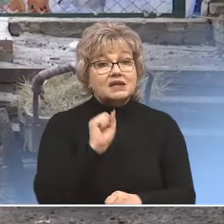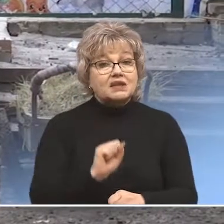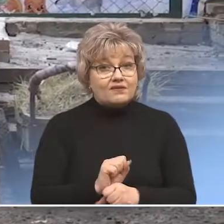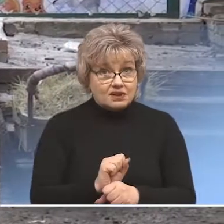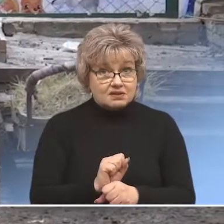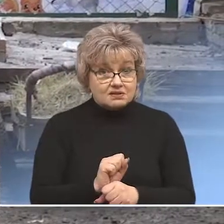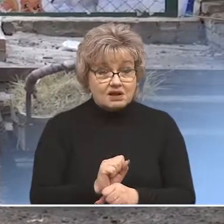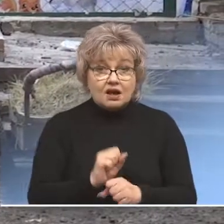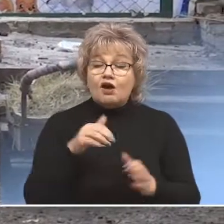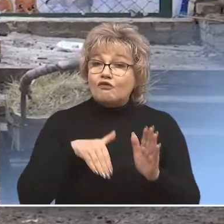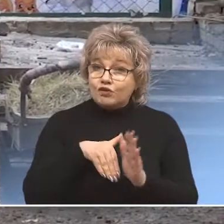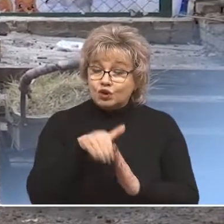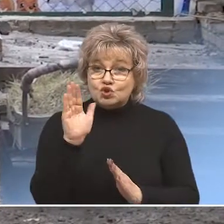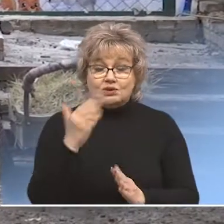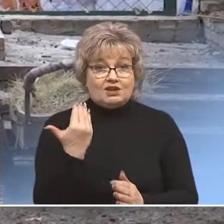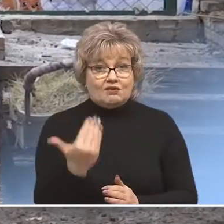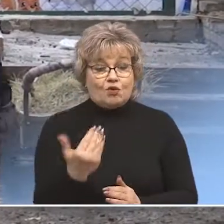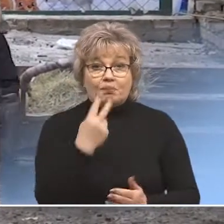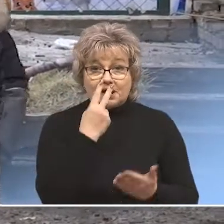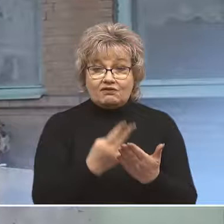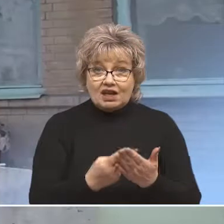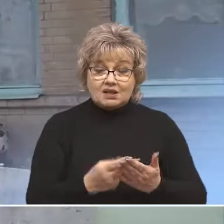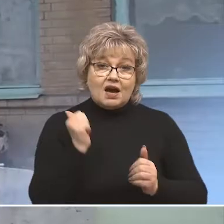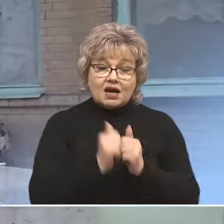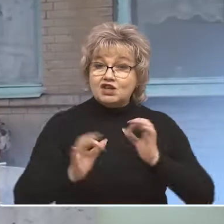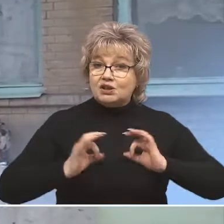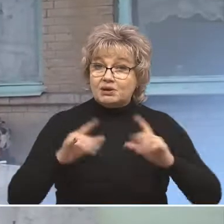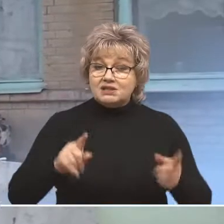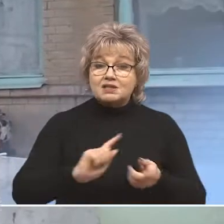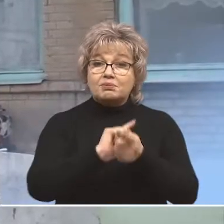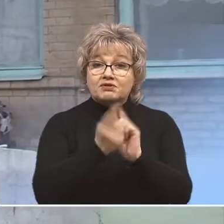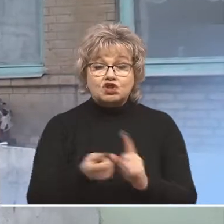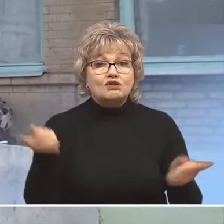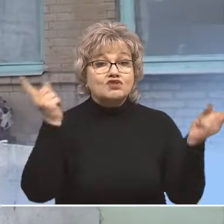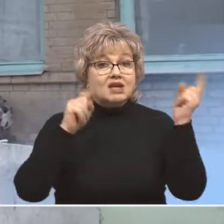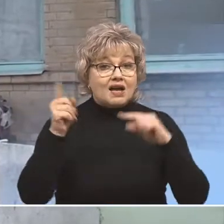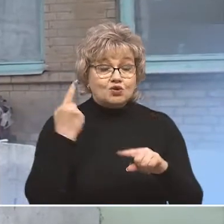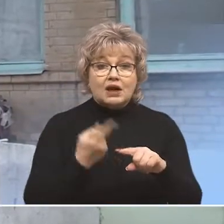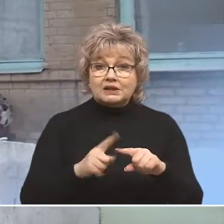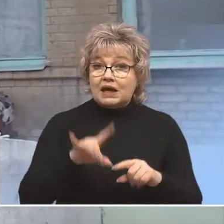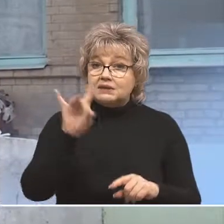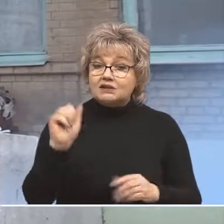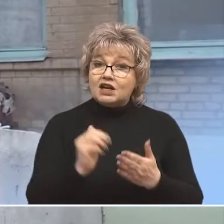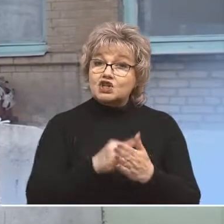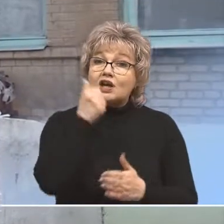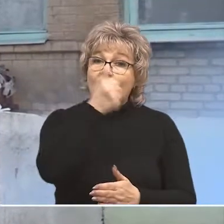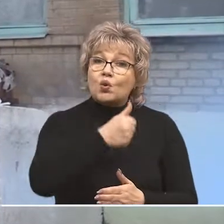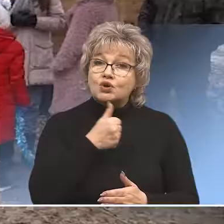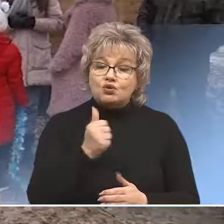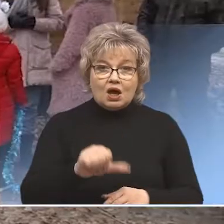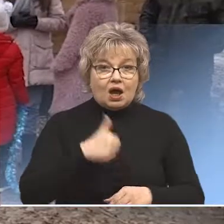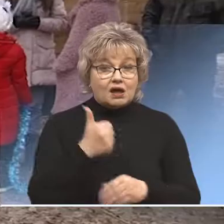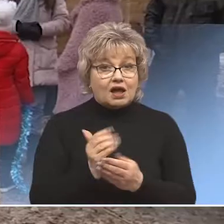словно остановилось в самом наилучшем его проявлении. Каждый праздник здесь превращается в сказку. На этот раз